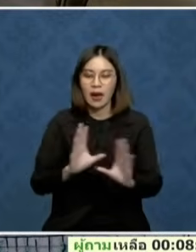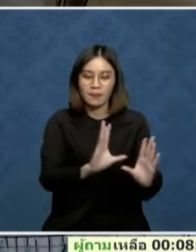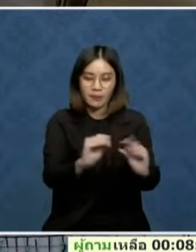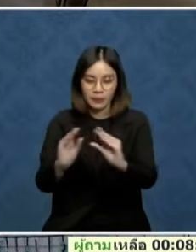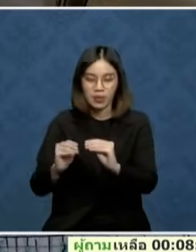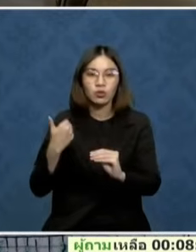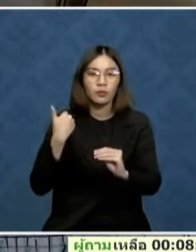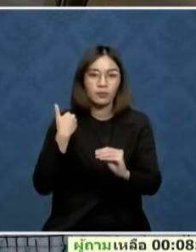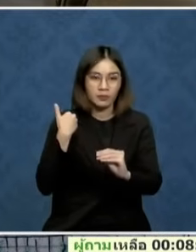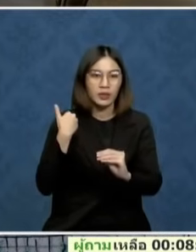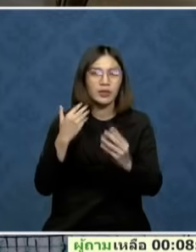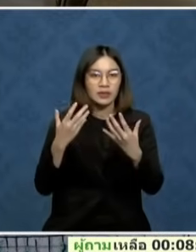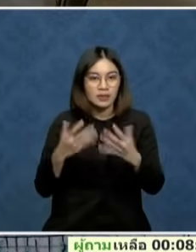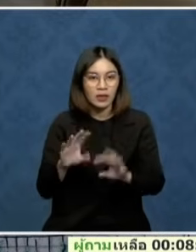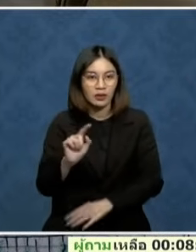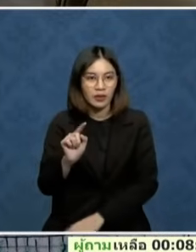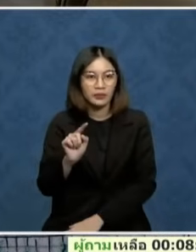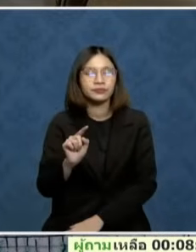ได้มอบ